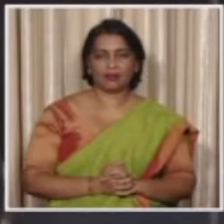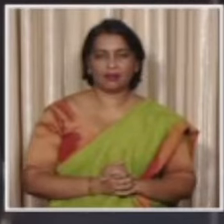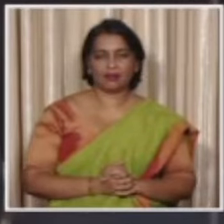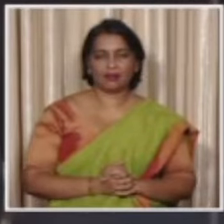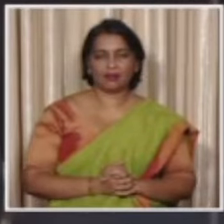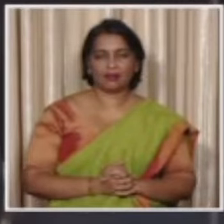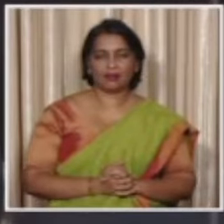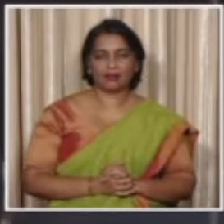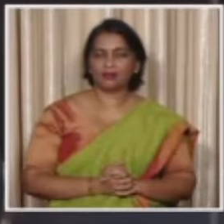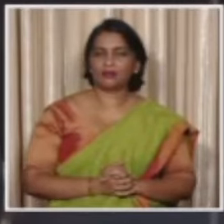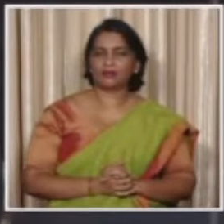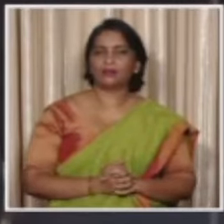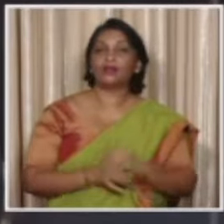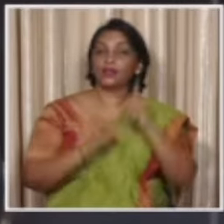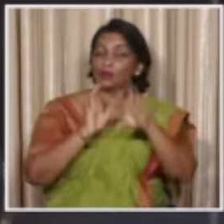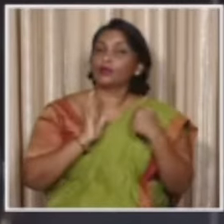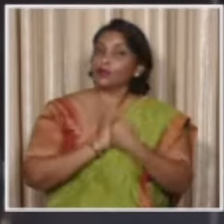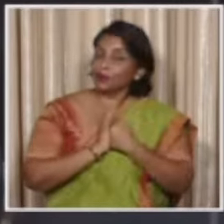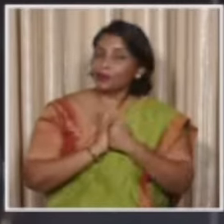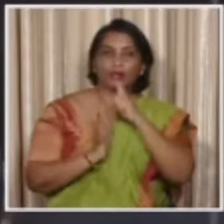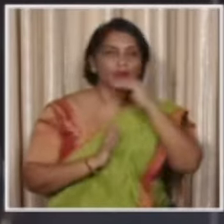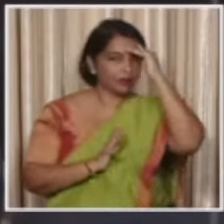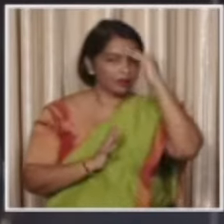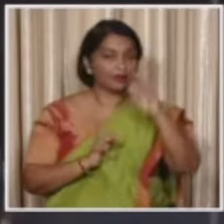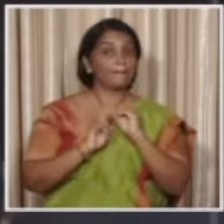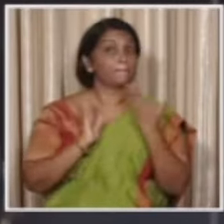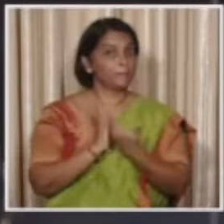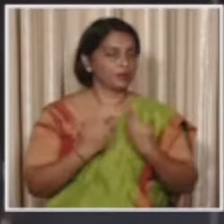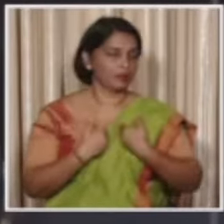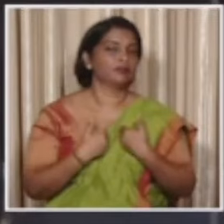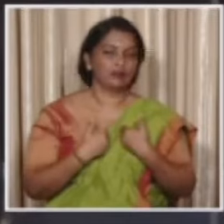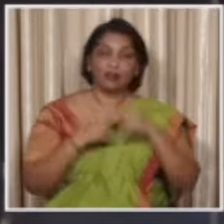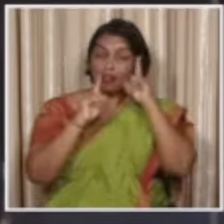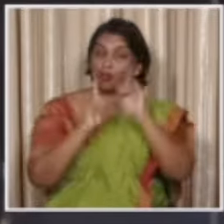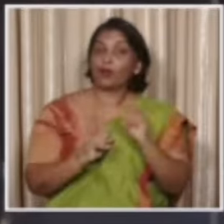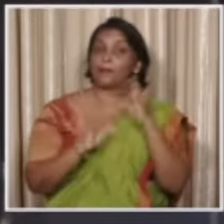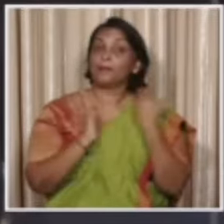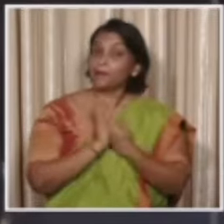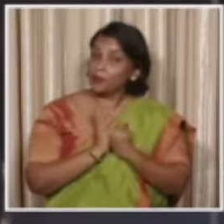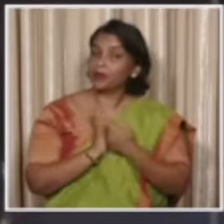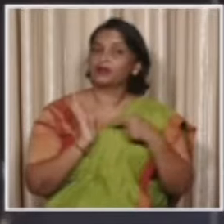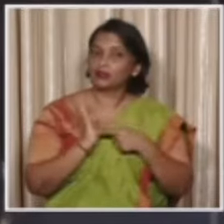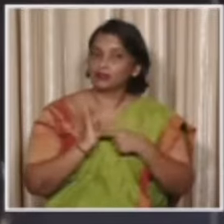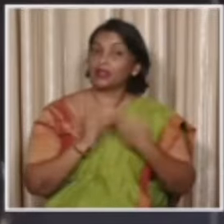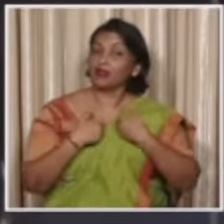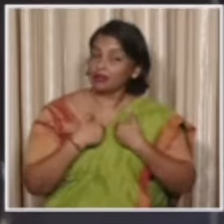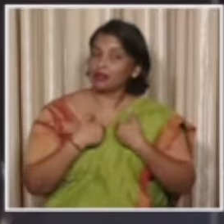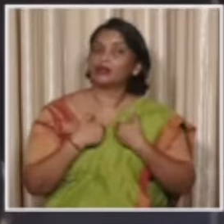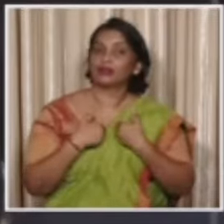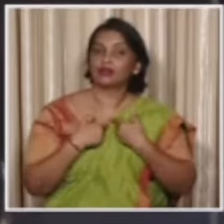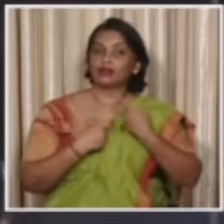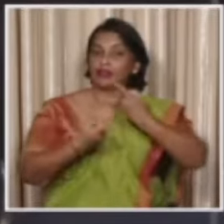හරිද? ඒ නිසා ගරු කතානායකතුමනි, අපිට ප්‍රතිපත්තියක් තියෙනවා. ඒ ප්‍රතිපත්තිය තමයි අපේ